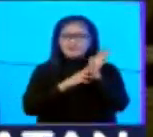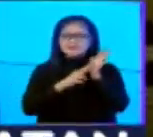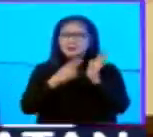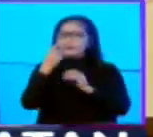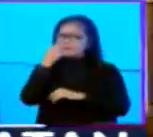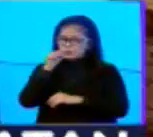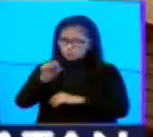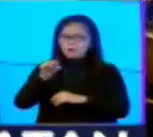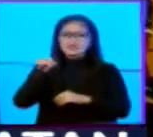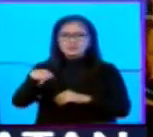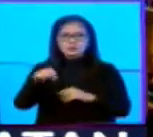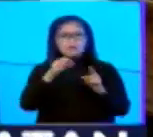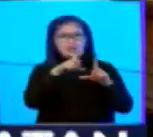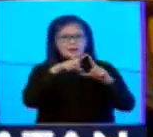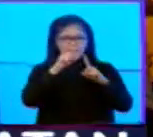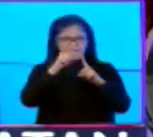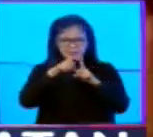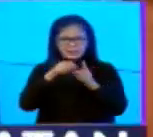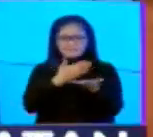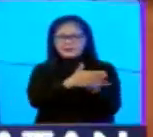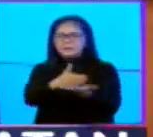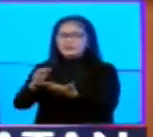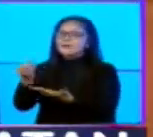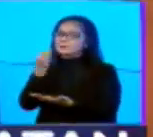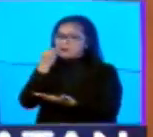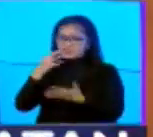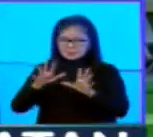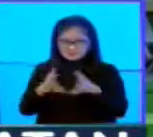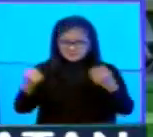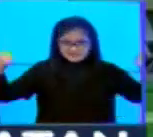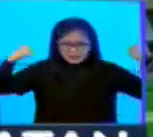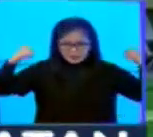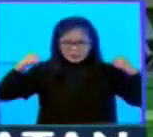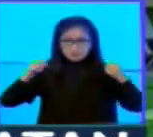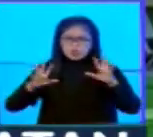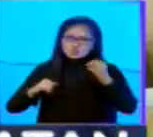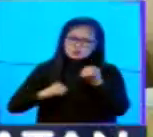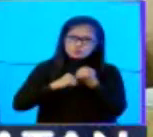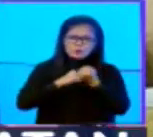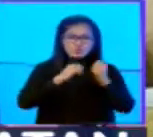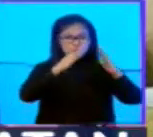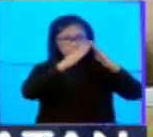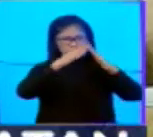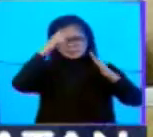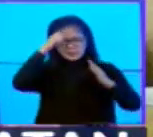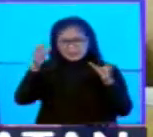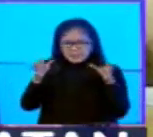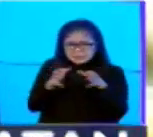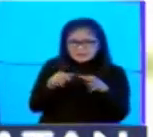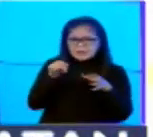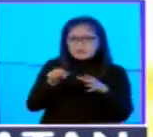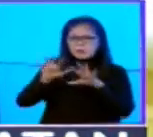APD serta makanan dan minuman ringan untuk tenaga kesehatan dan tenaga penunjang di Puskesmas Taman Sari dan Kelapa Gading,